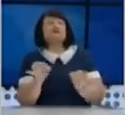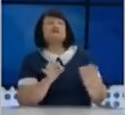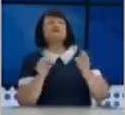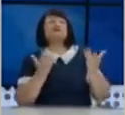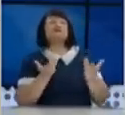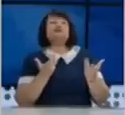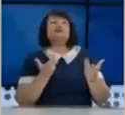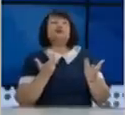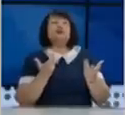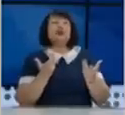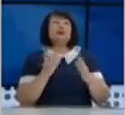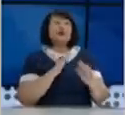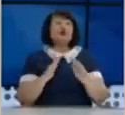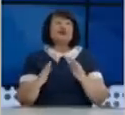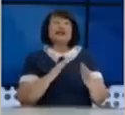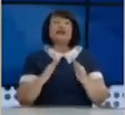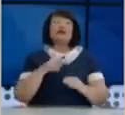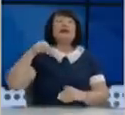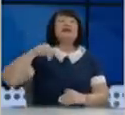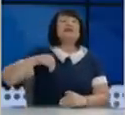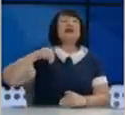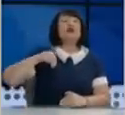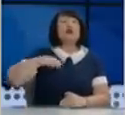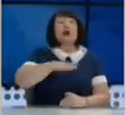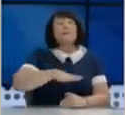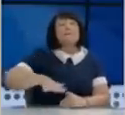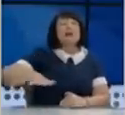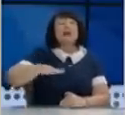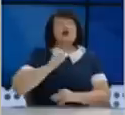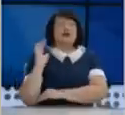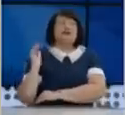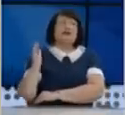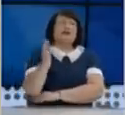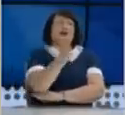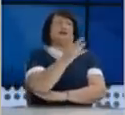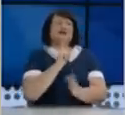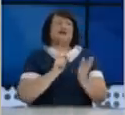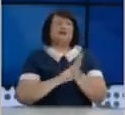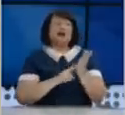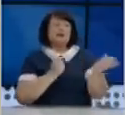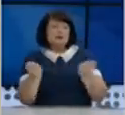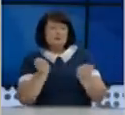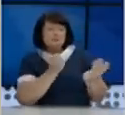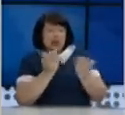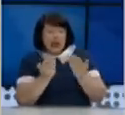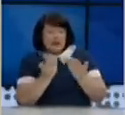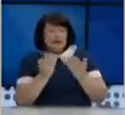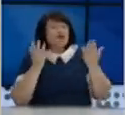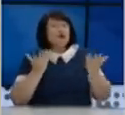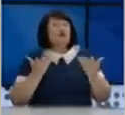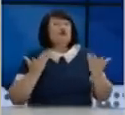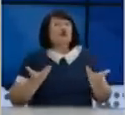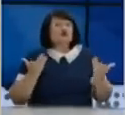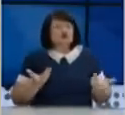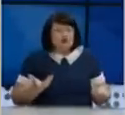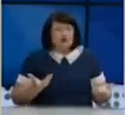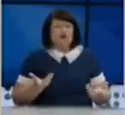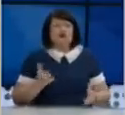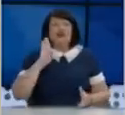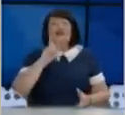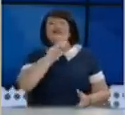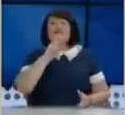περιοχές Natura 2000, στις οποίες περιλαμβάνεται το σύνολο των δασών. Πρέπει οι διαχειριστικές μελέτες να προβλέπουν και τη διαχείριση της